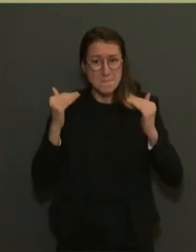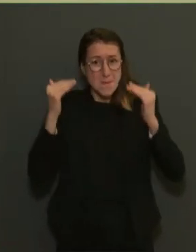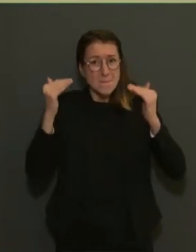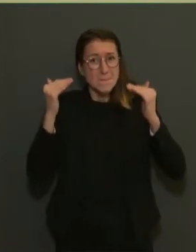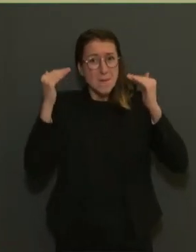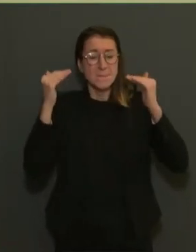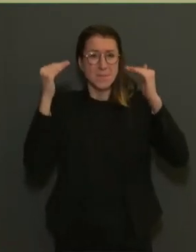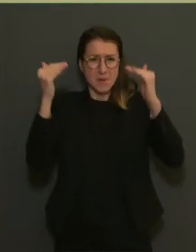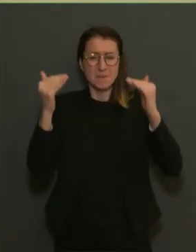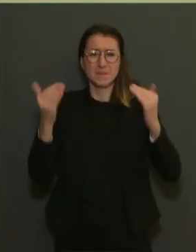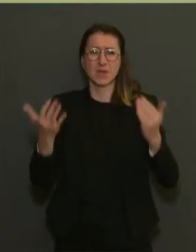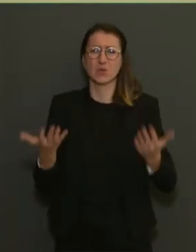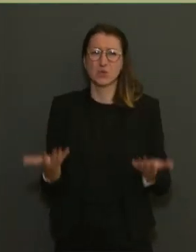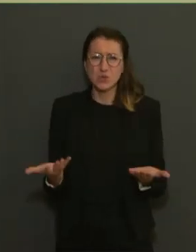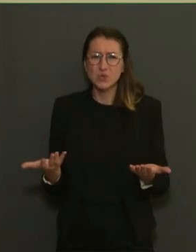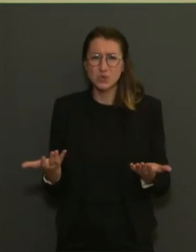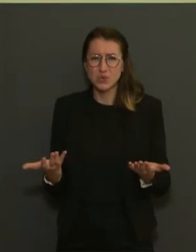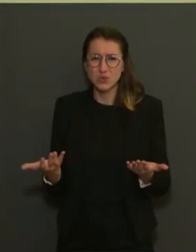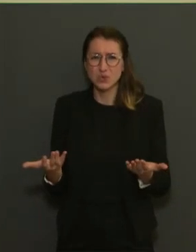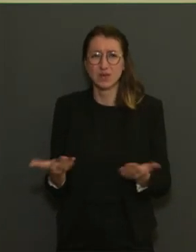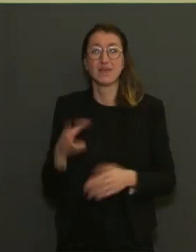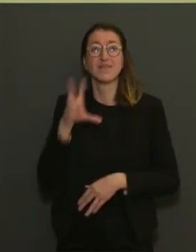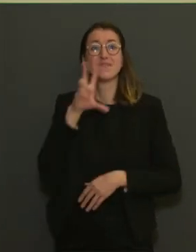ans est en stabilisation.